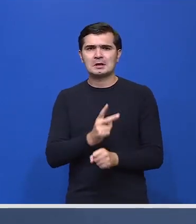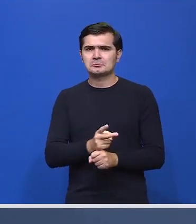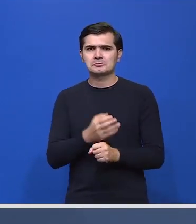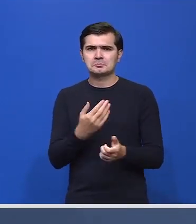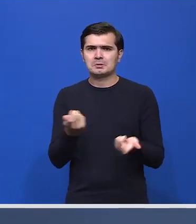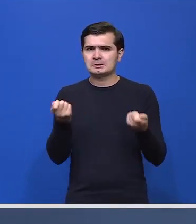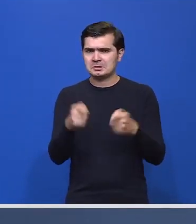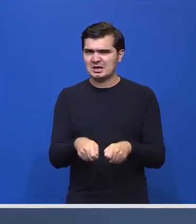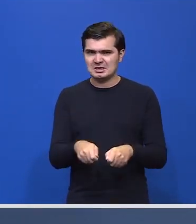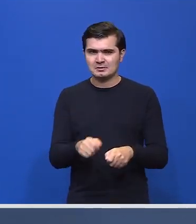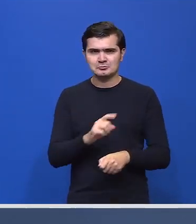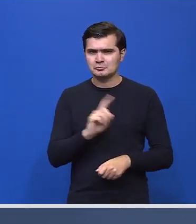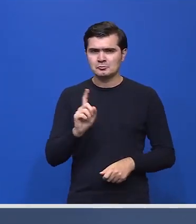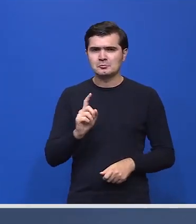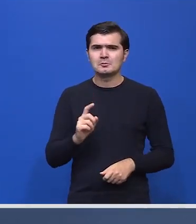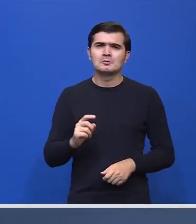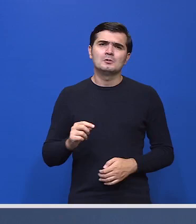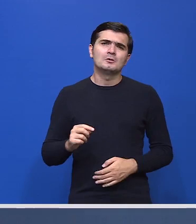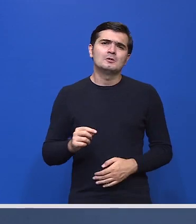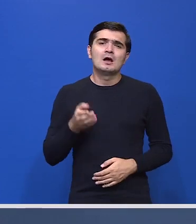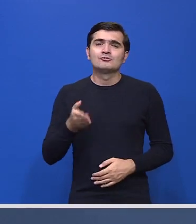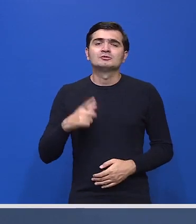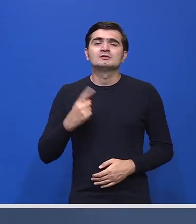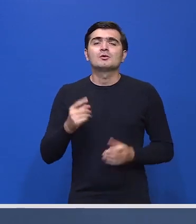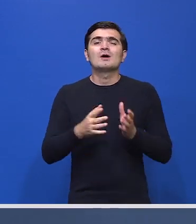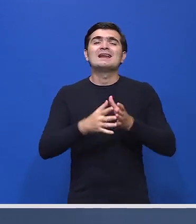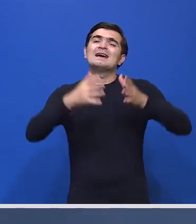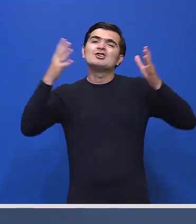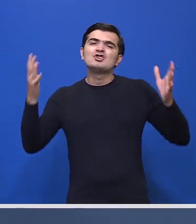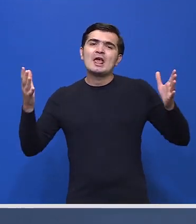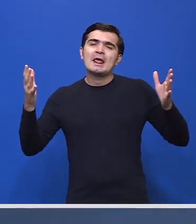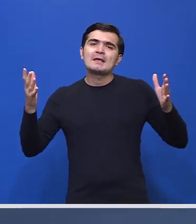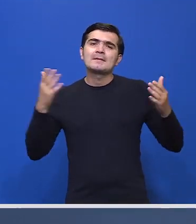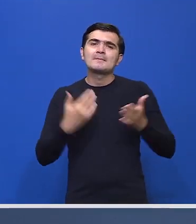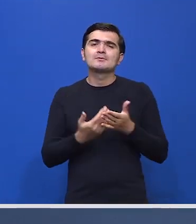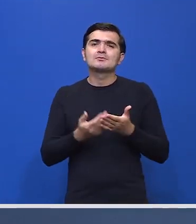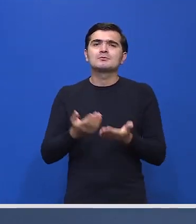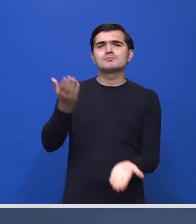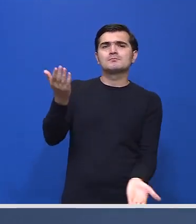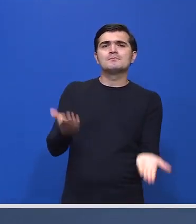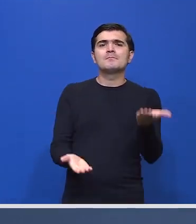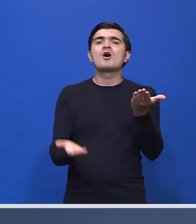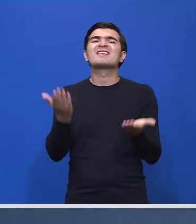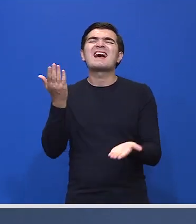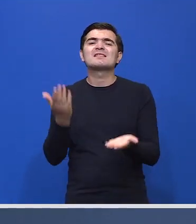închide. Este o lărgire, dacă vreți, a opțiunilor.